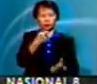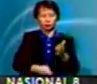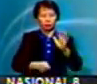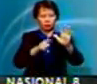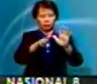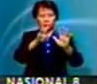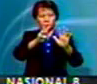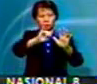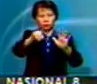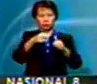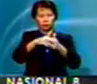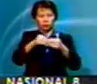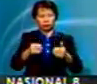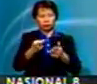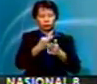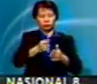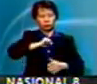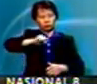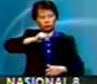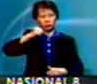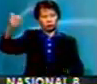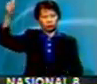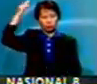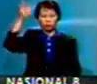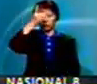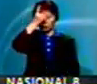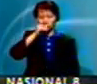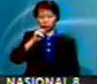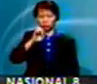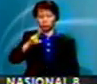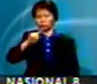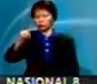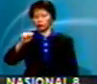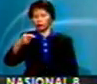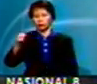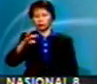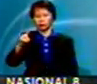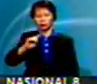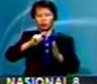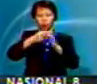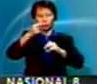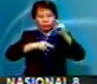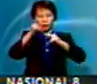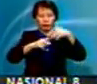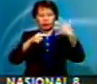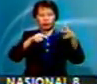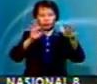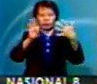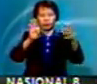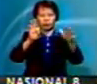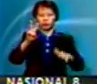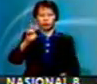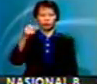RM5.6 juta ringgit hasil perjuangan Allahyarham Datuk Nur Zahidi Omar. Ia mula dibina pada 15